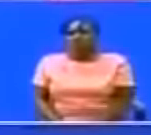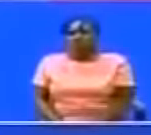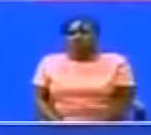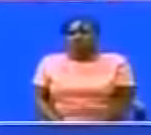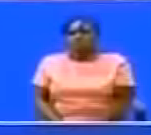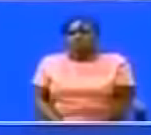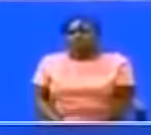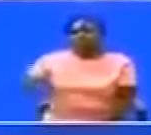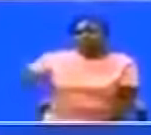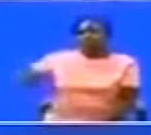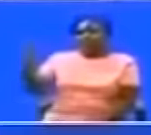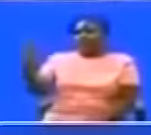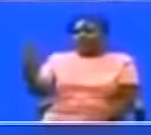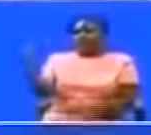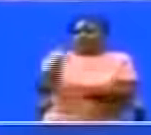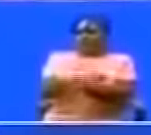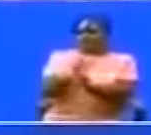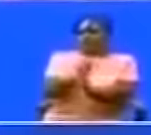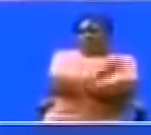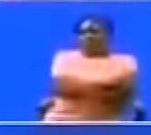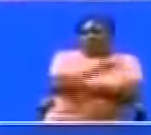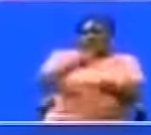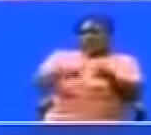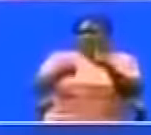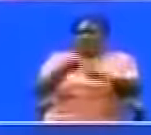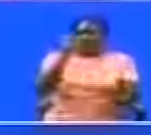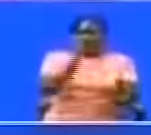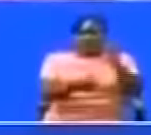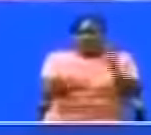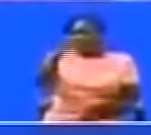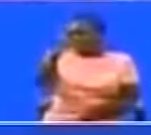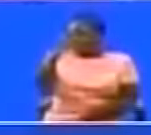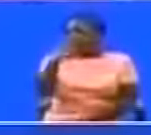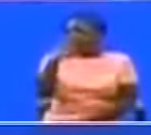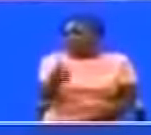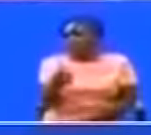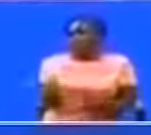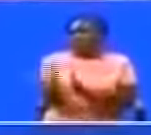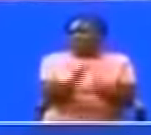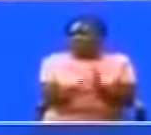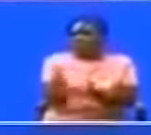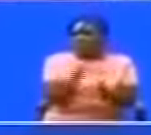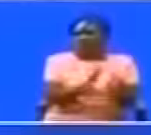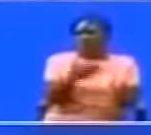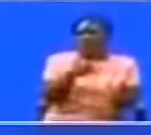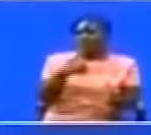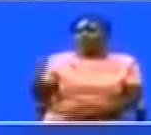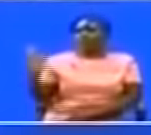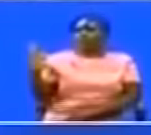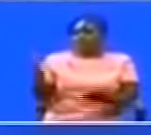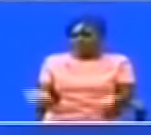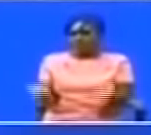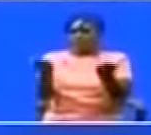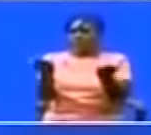Huku zikiwa zimesalia siku mbili kabla ya mashindano ya Standard Chartered, idara ya polisi imedokeza kuwa mikakati kabambe imewekwa kuhakikisha usalama